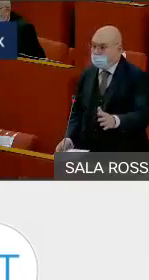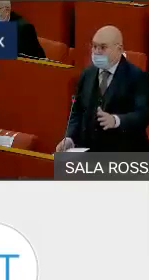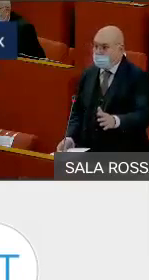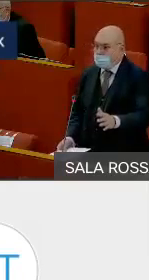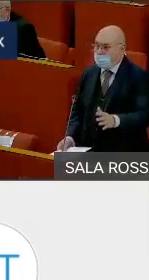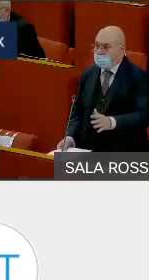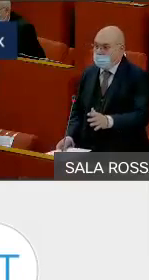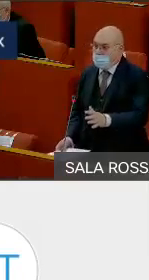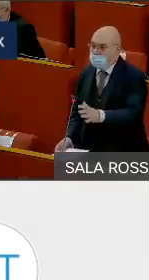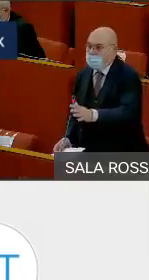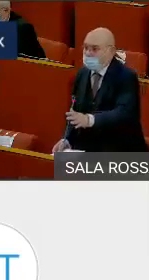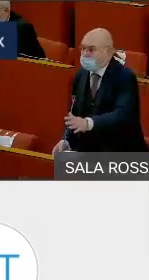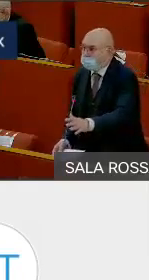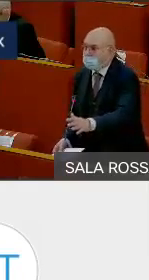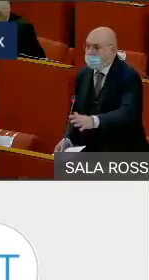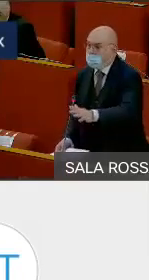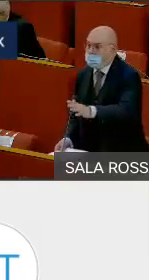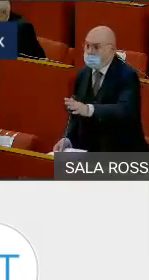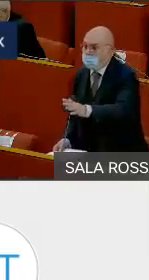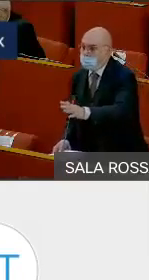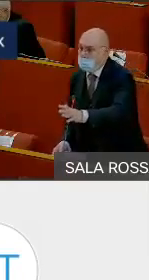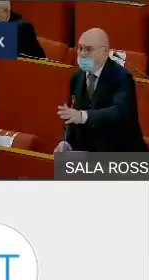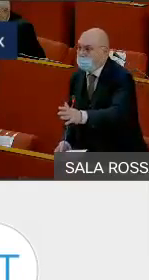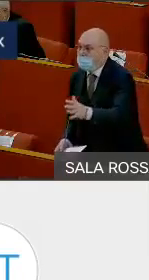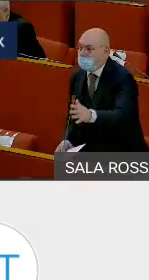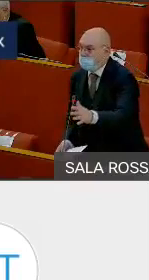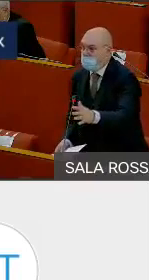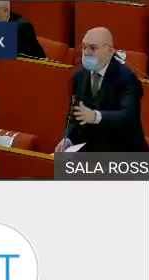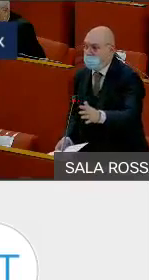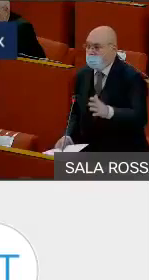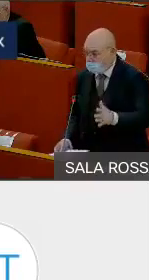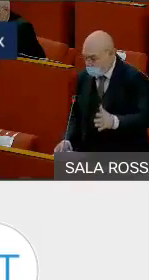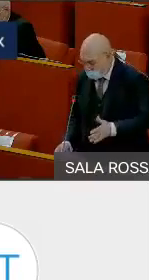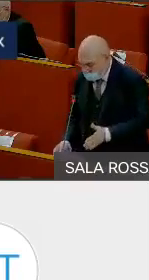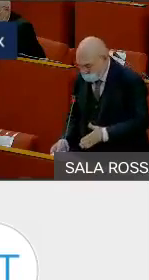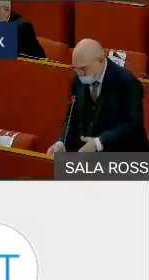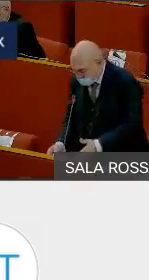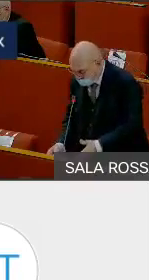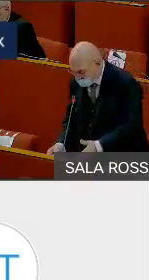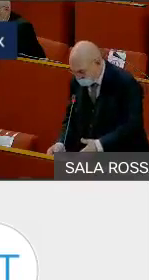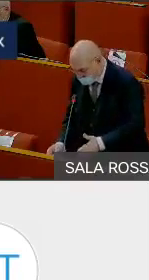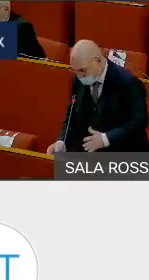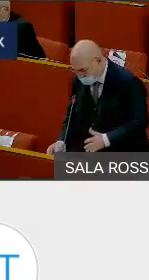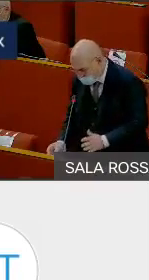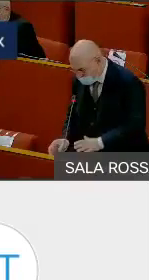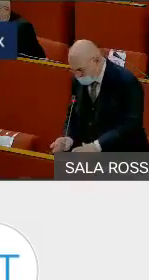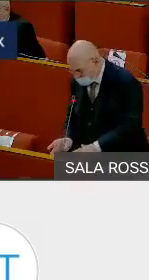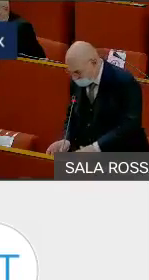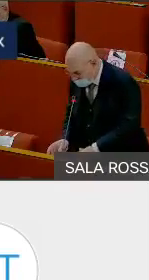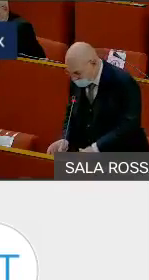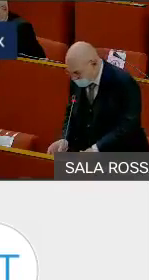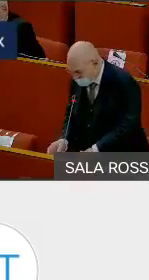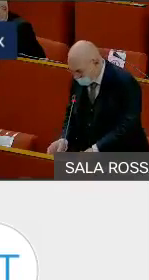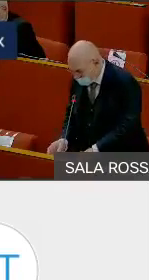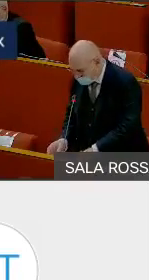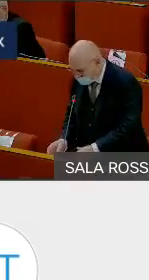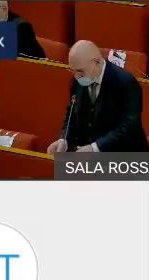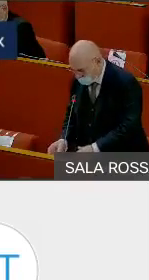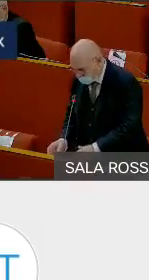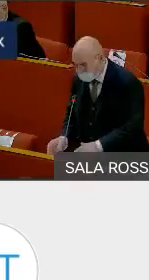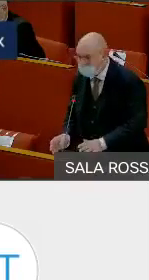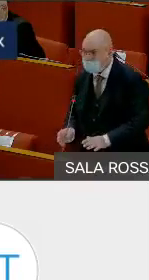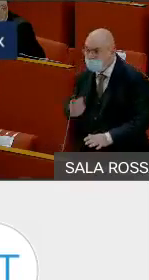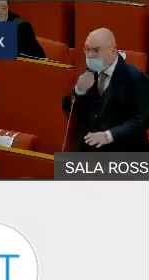quel territorio che dicono ma lì non si sa niente ma chi lo deve fare è il proprietario perché per essere per essere